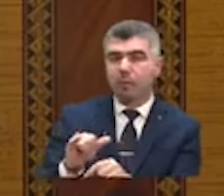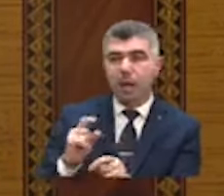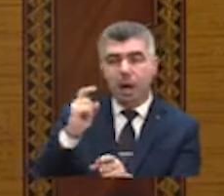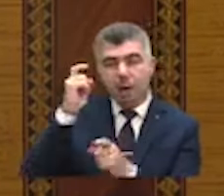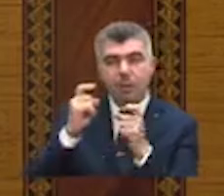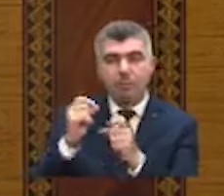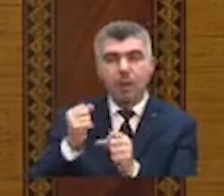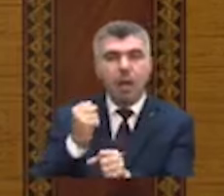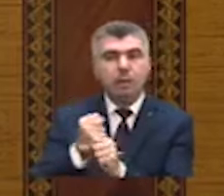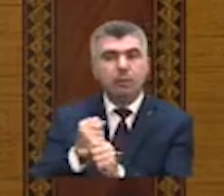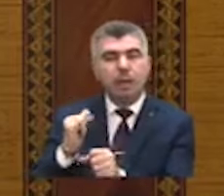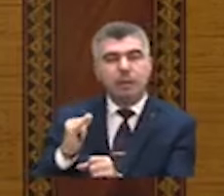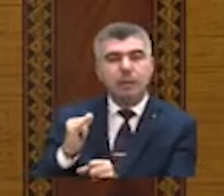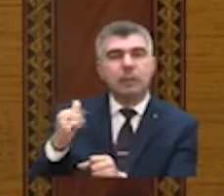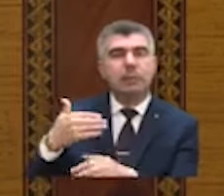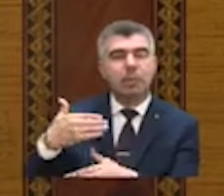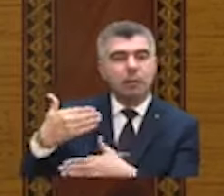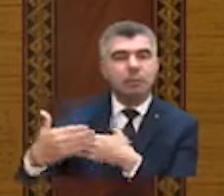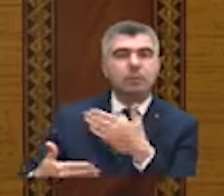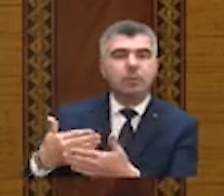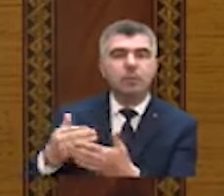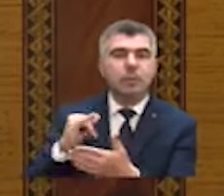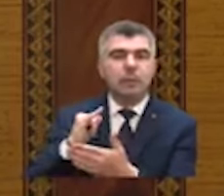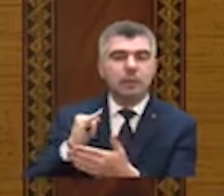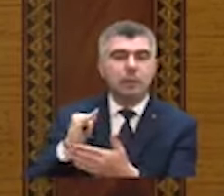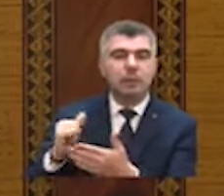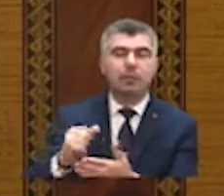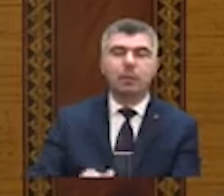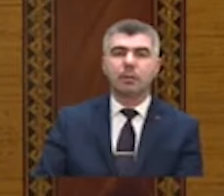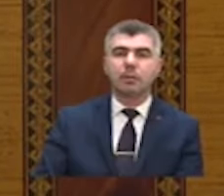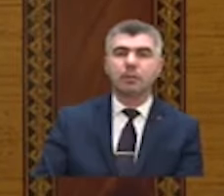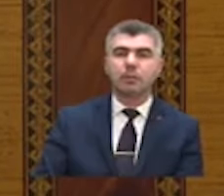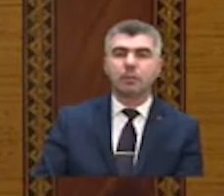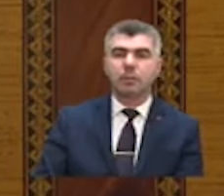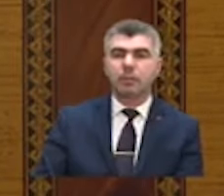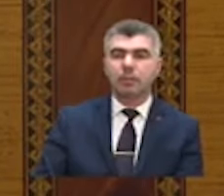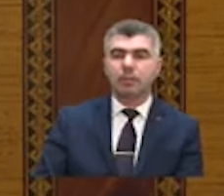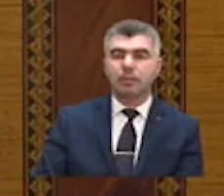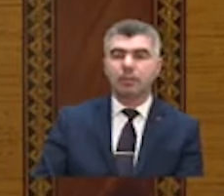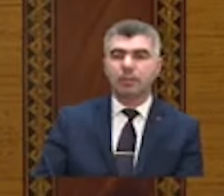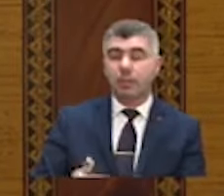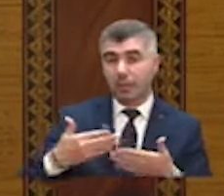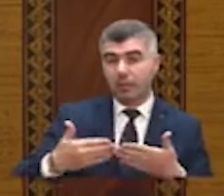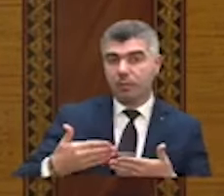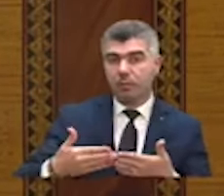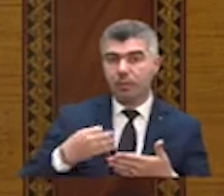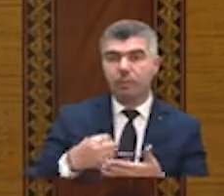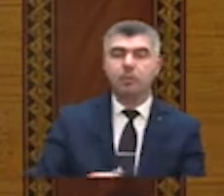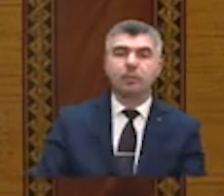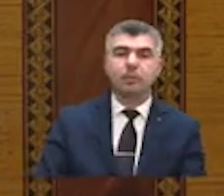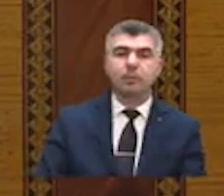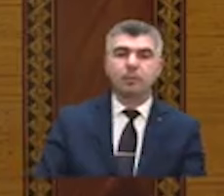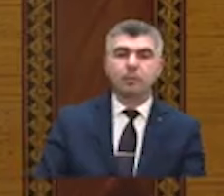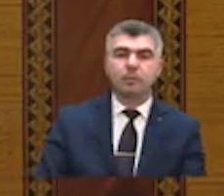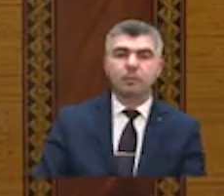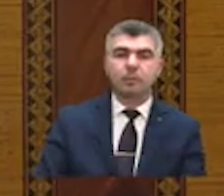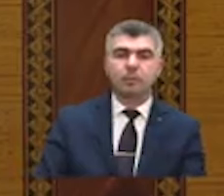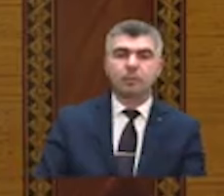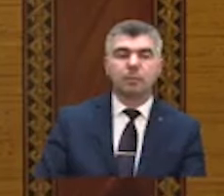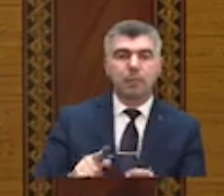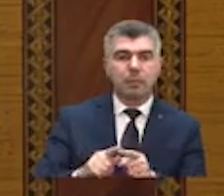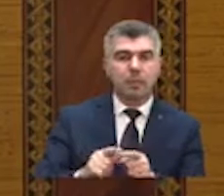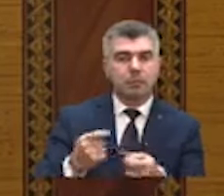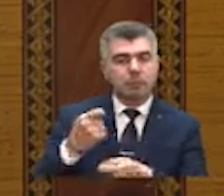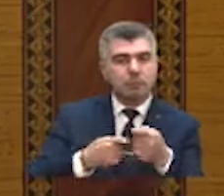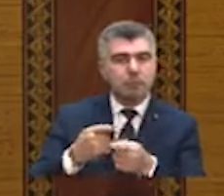يعني ديال العمل وديال التشغيل تكون بمان فلهذا نحن في حاجه الى اقتصاد